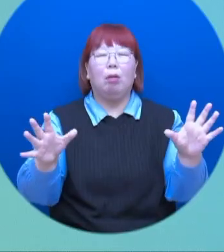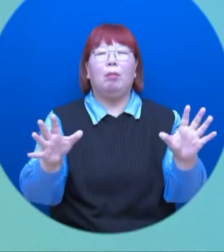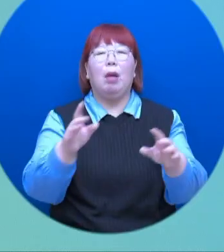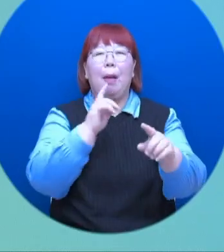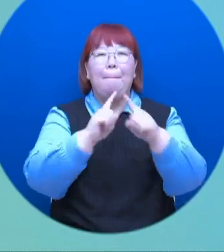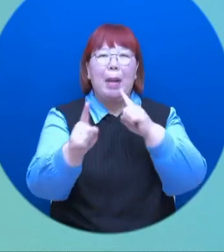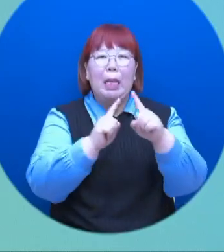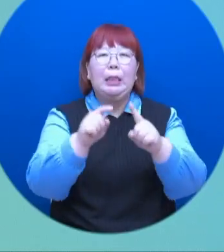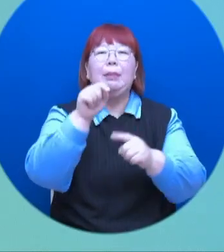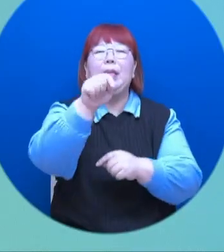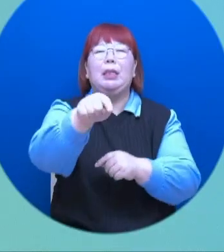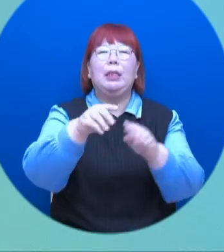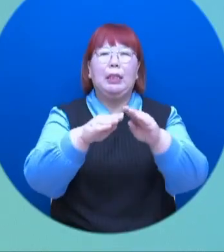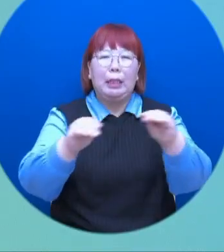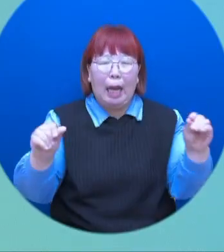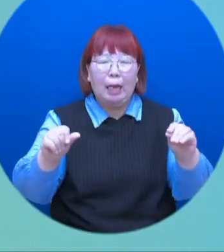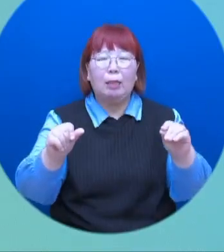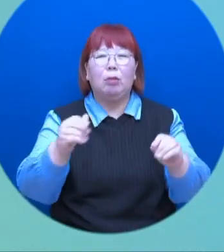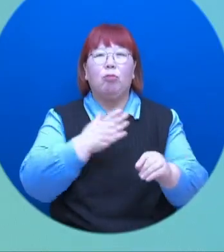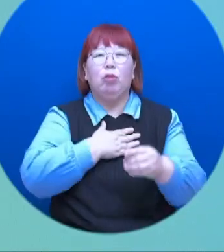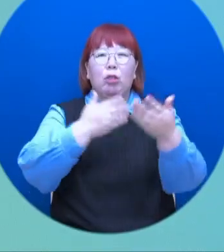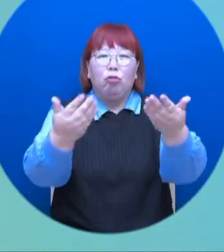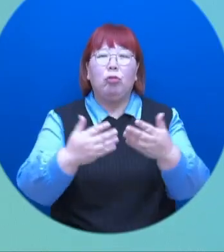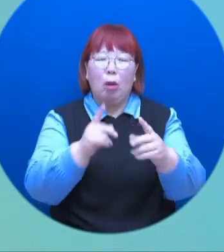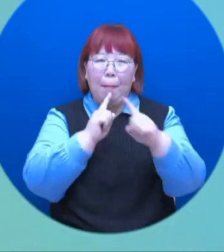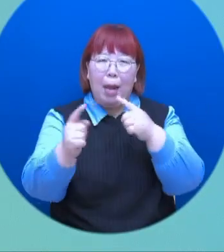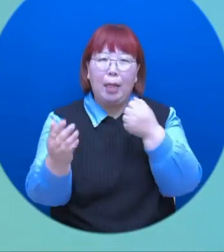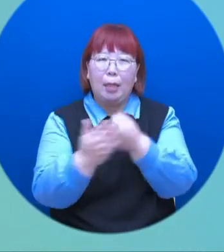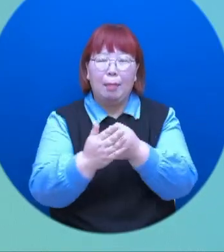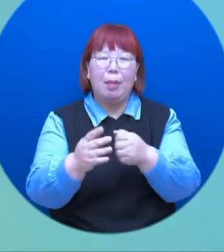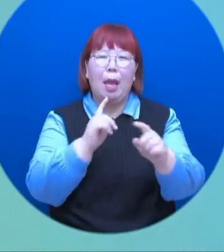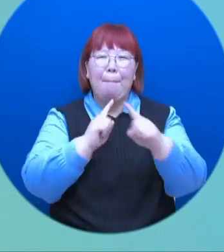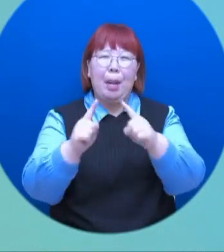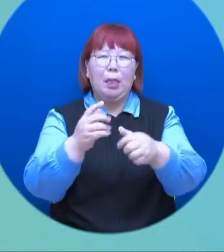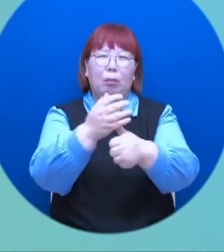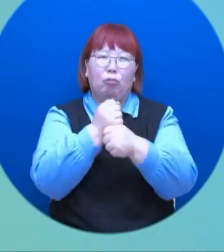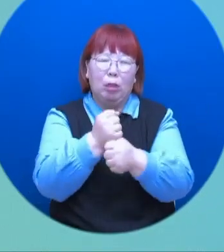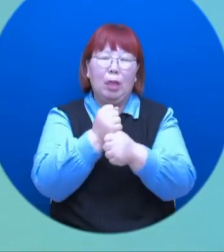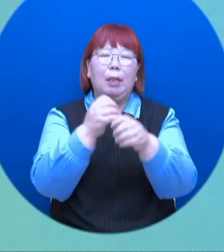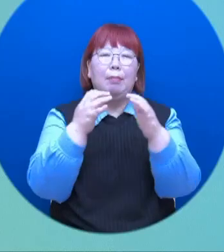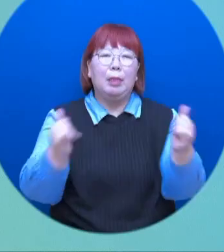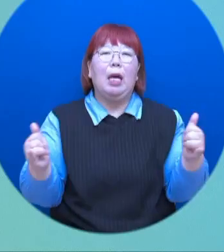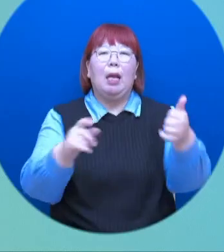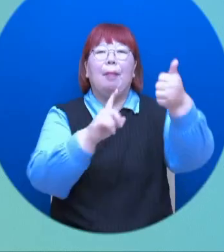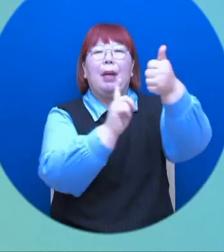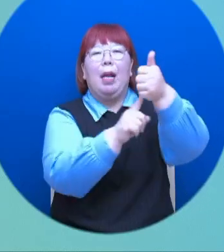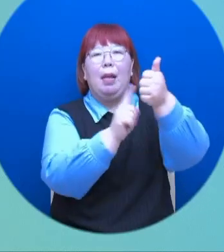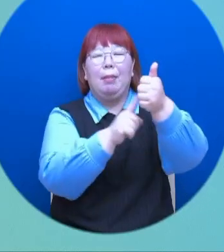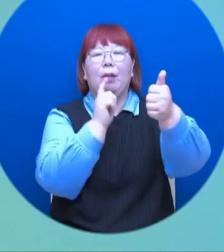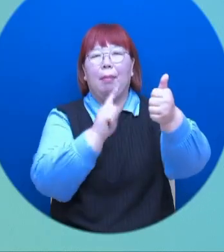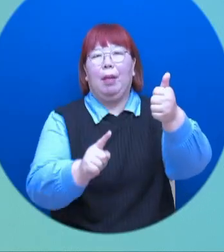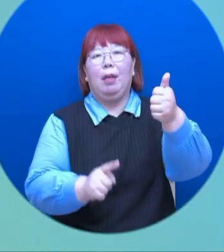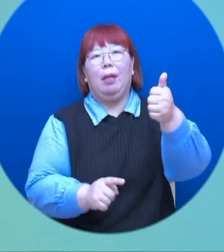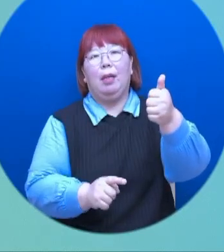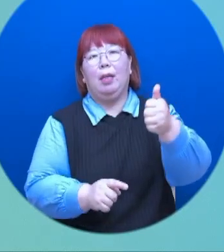말씀이 그 땅을 우리에게 준다고 했으니 말씀을 붙다는 사람, 그가 갈렙이었다 그